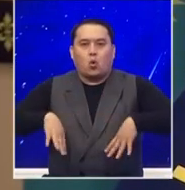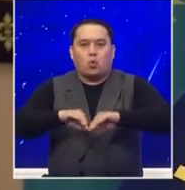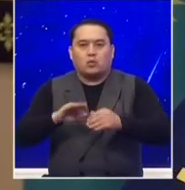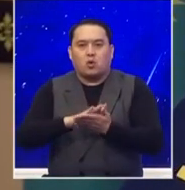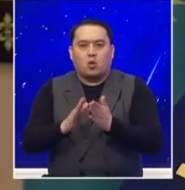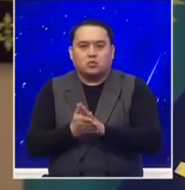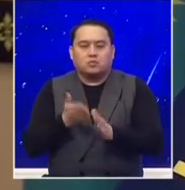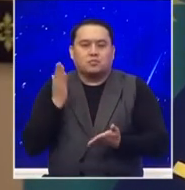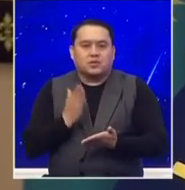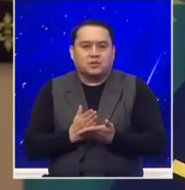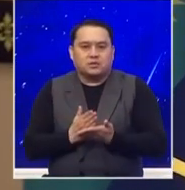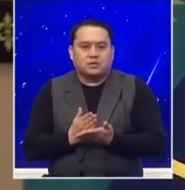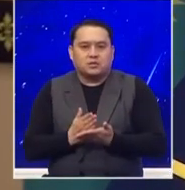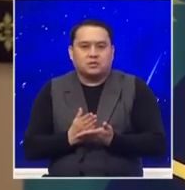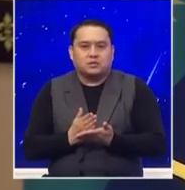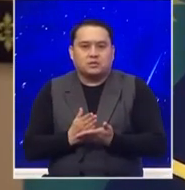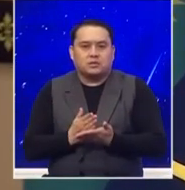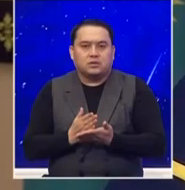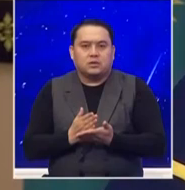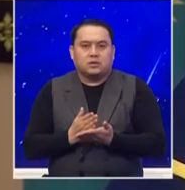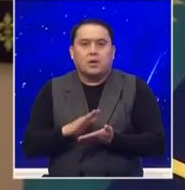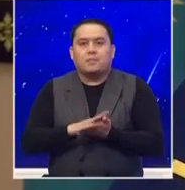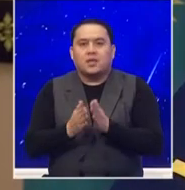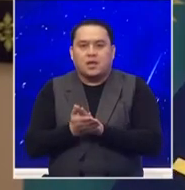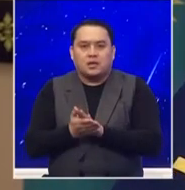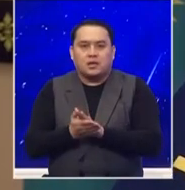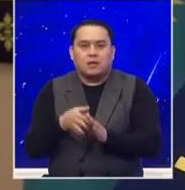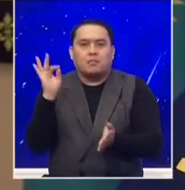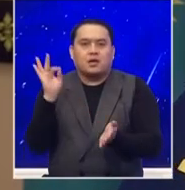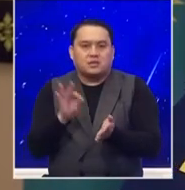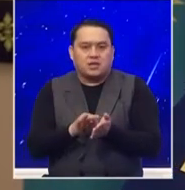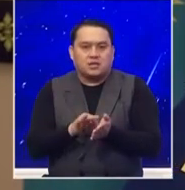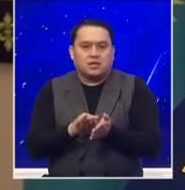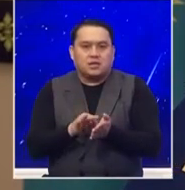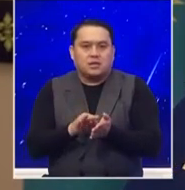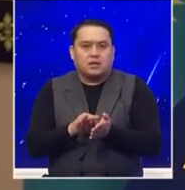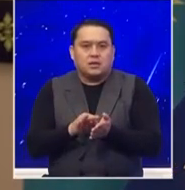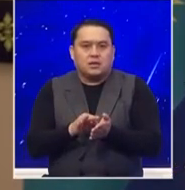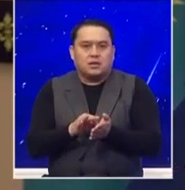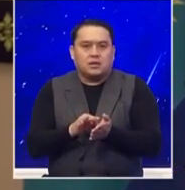медиаторлар жұмыс істейді. Бұнда медиаторлардың мақсаты